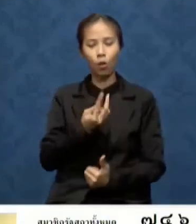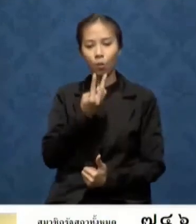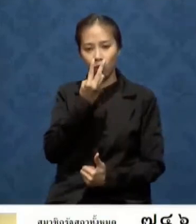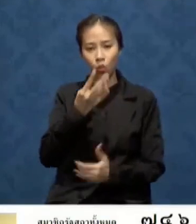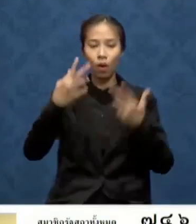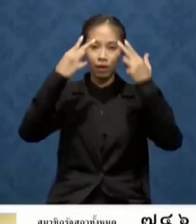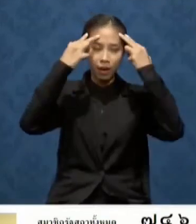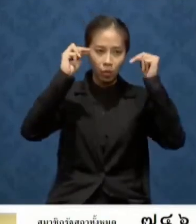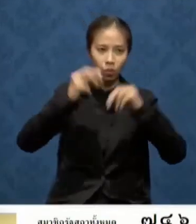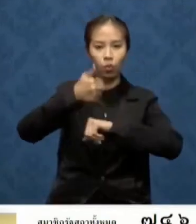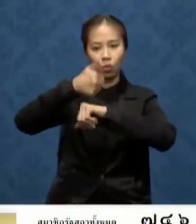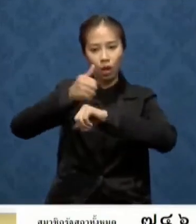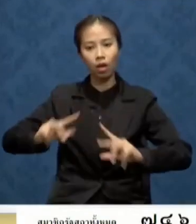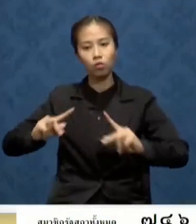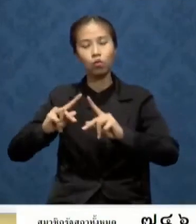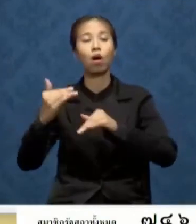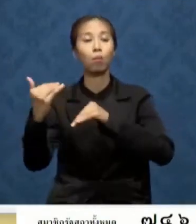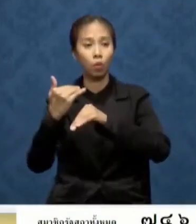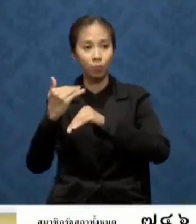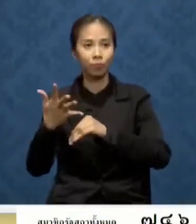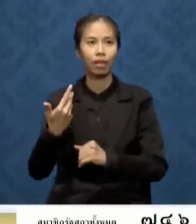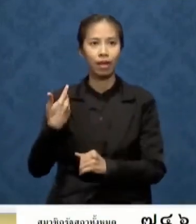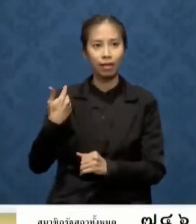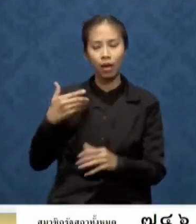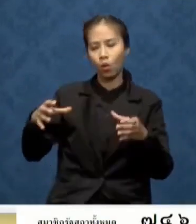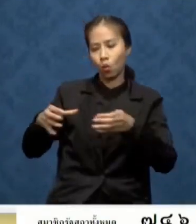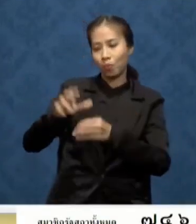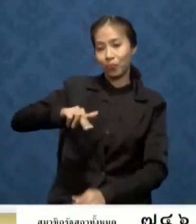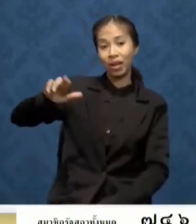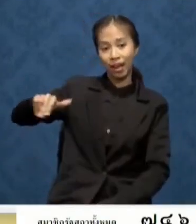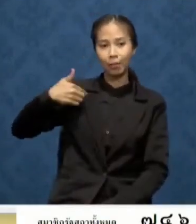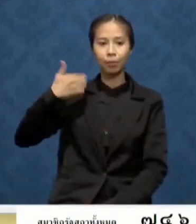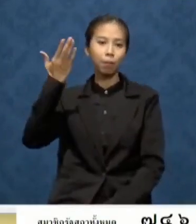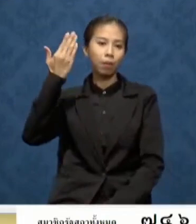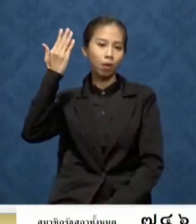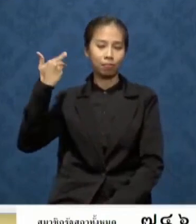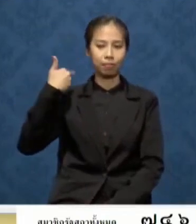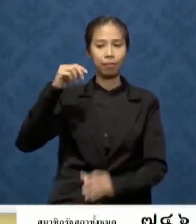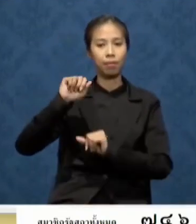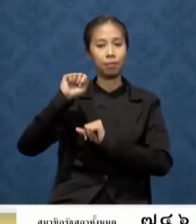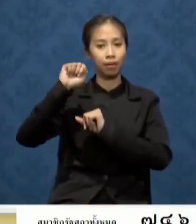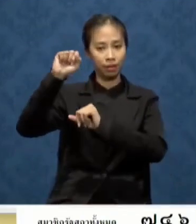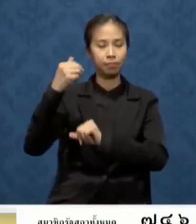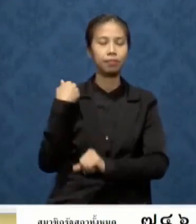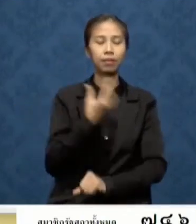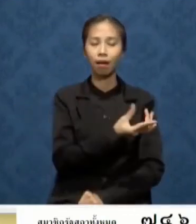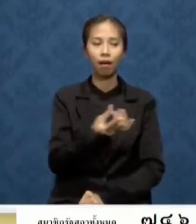ำนาคม และทางพักเพื่อไทยในฐานะเจ้ากระสวงเคยประกาศอะไรสู่สาธรณะเอาไ้